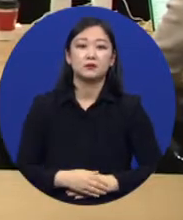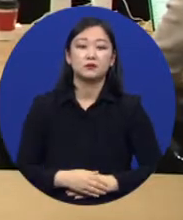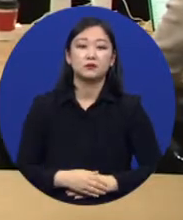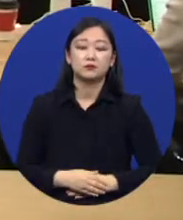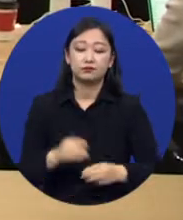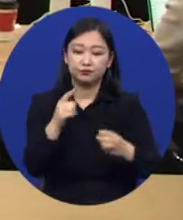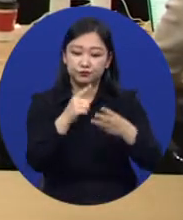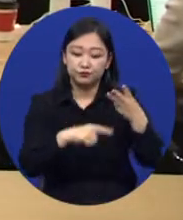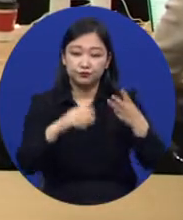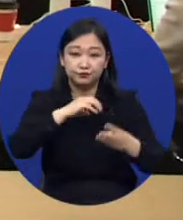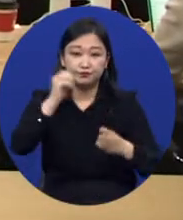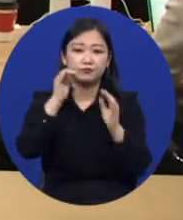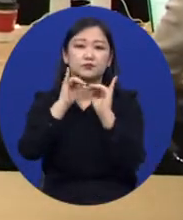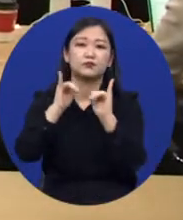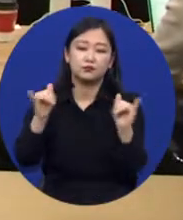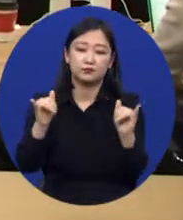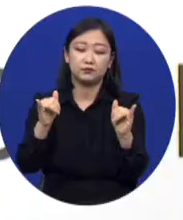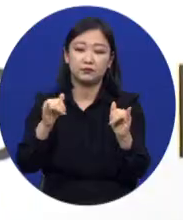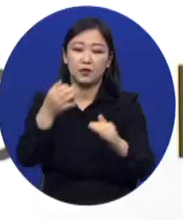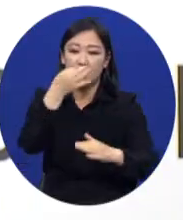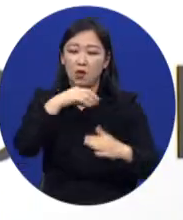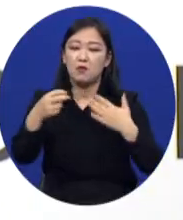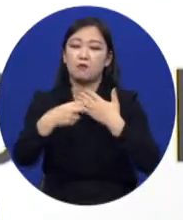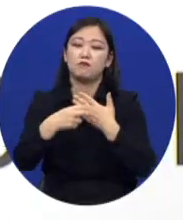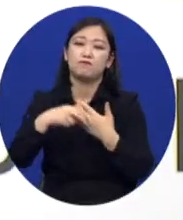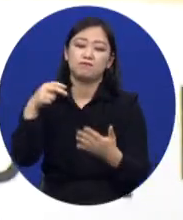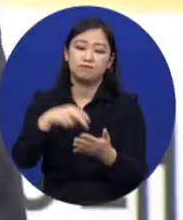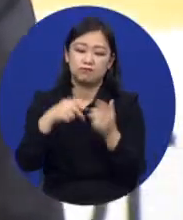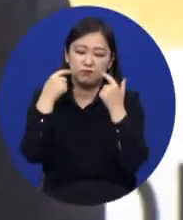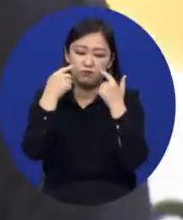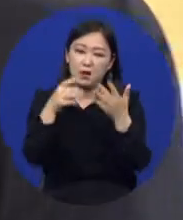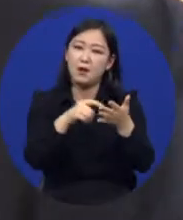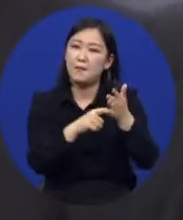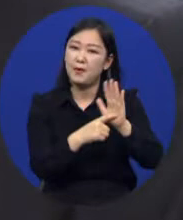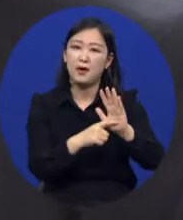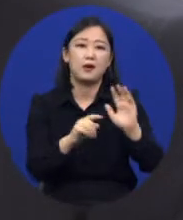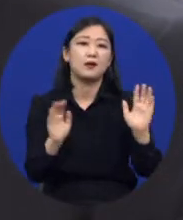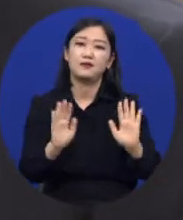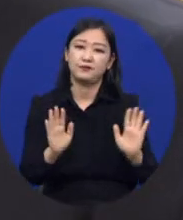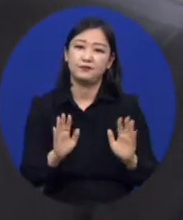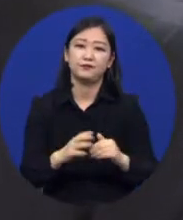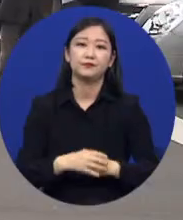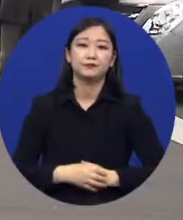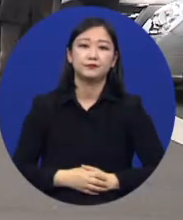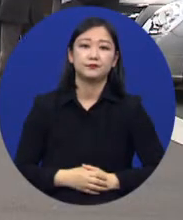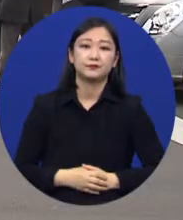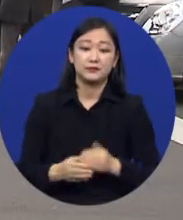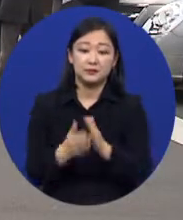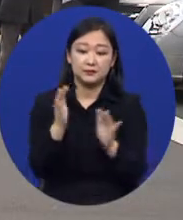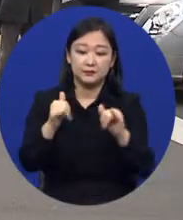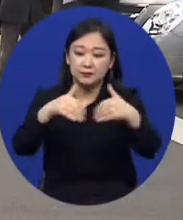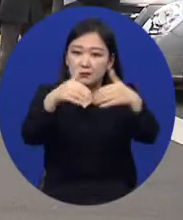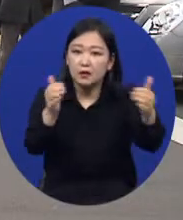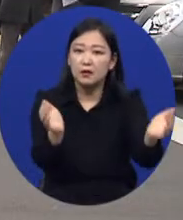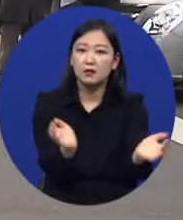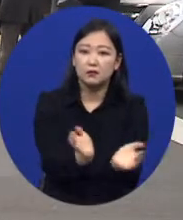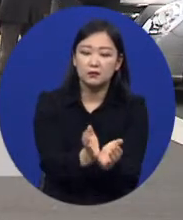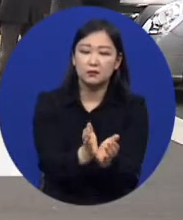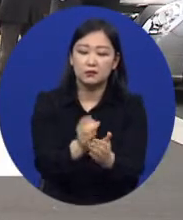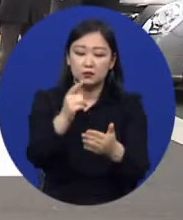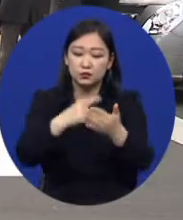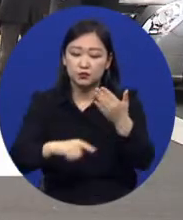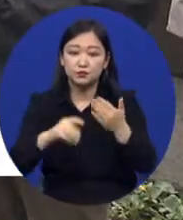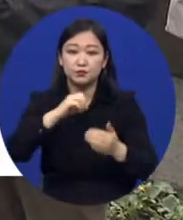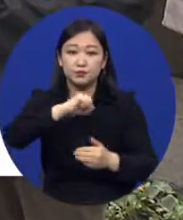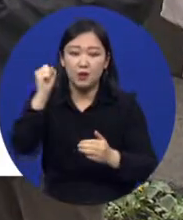윤성열 대통령 당선인은 영리병원에 대한 입장은 명확히 밝히지 않고 있습니다 시민단체들은 윤석렬 당선인이